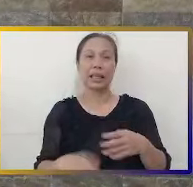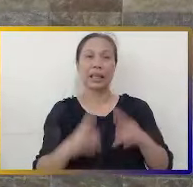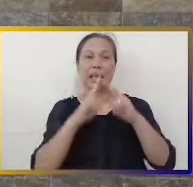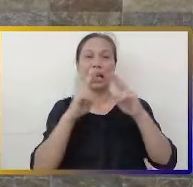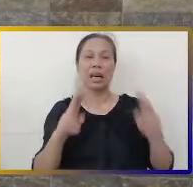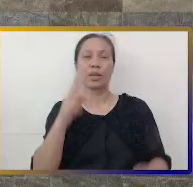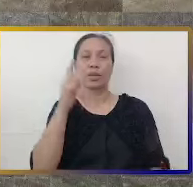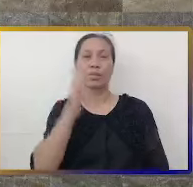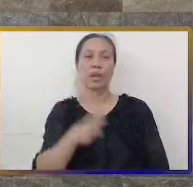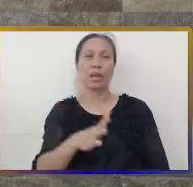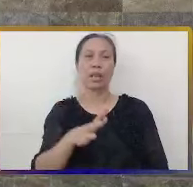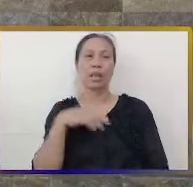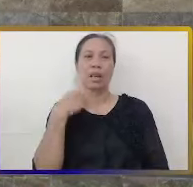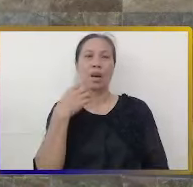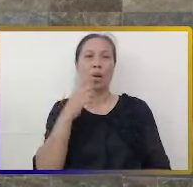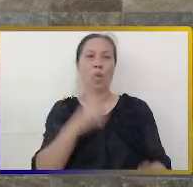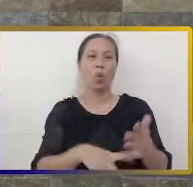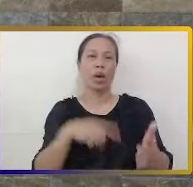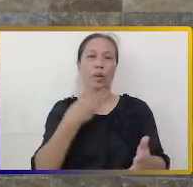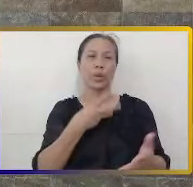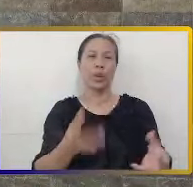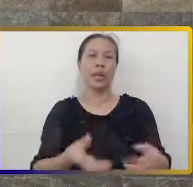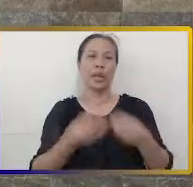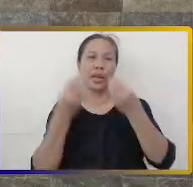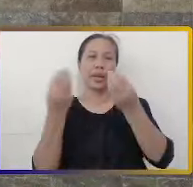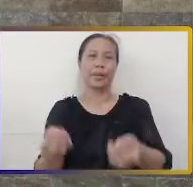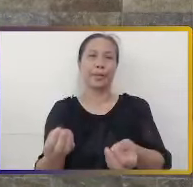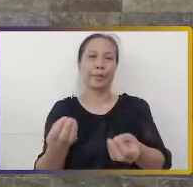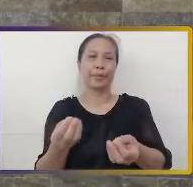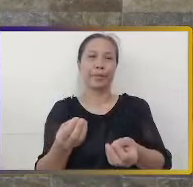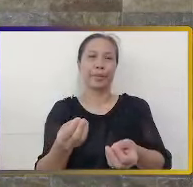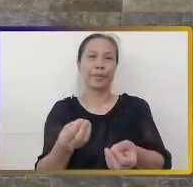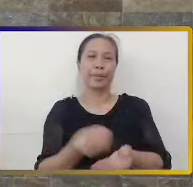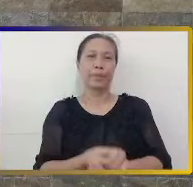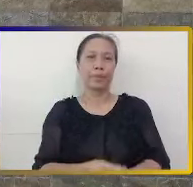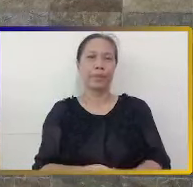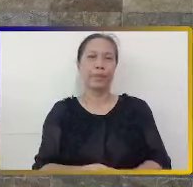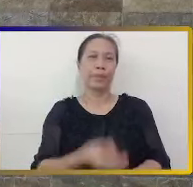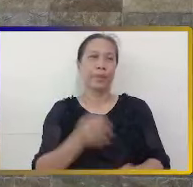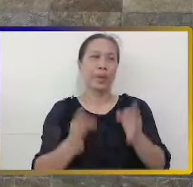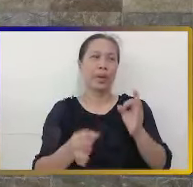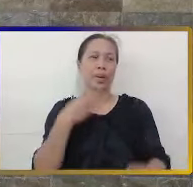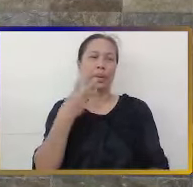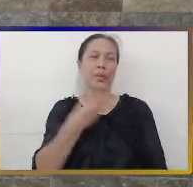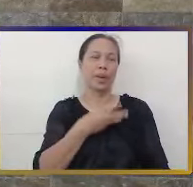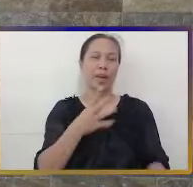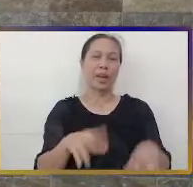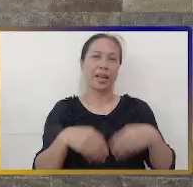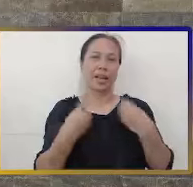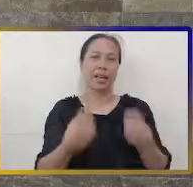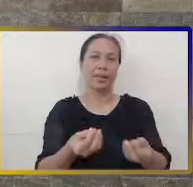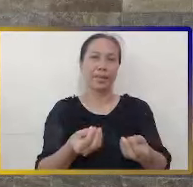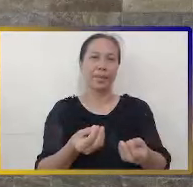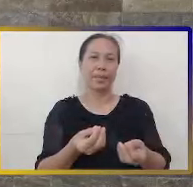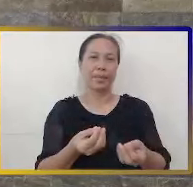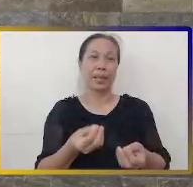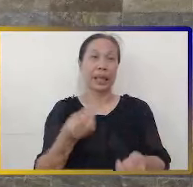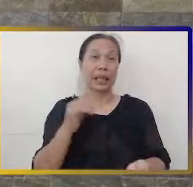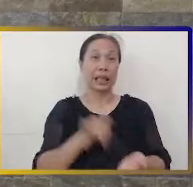ng Diyos yung inyong ibinibigay yung ating ibinibigay kasi nagbibigay din po akung ating binibigay and